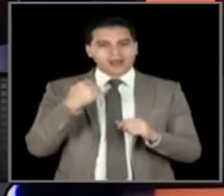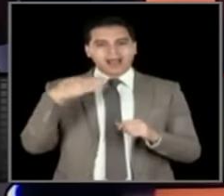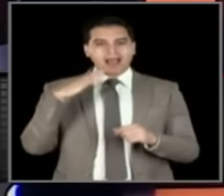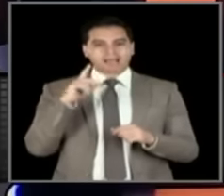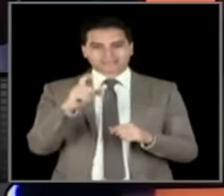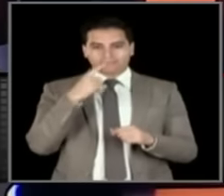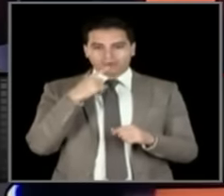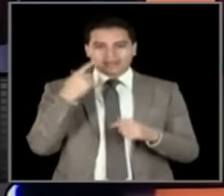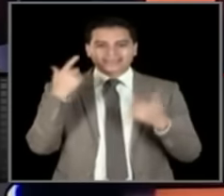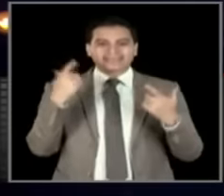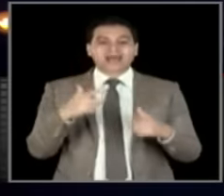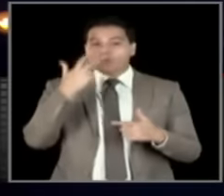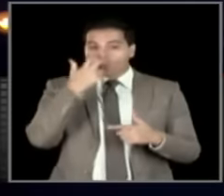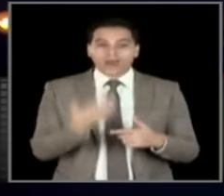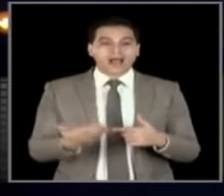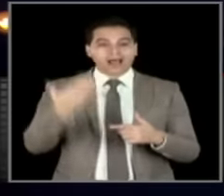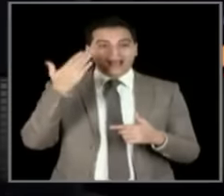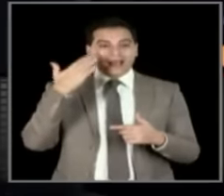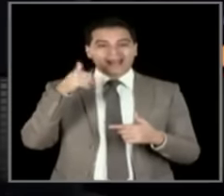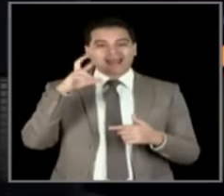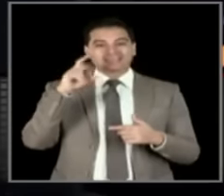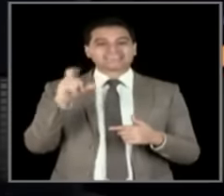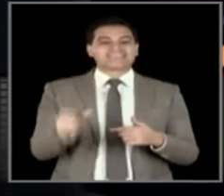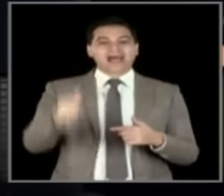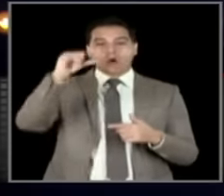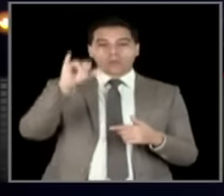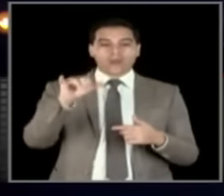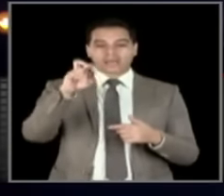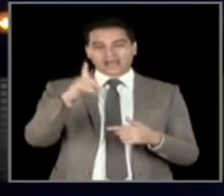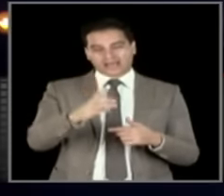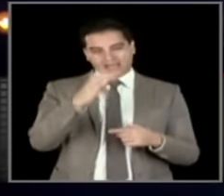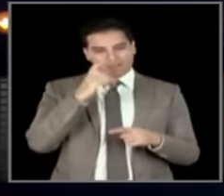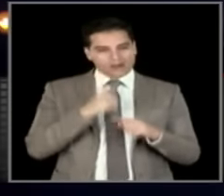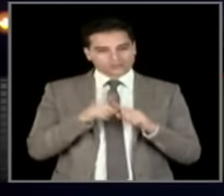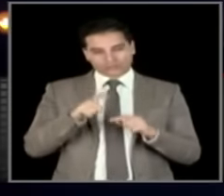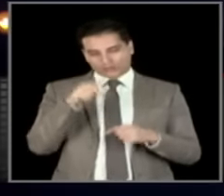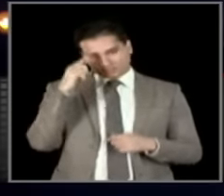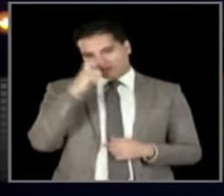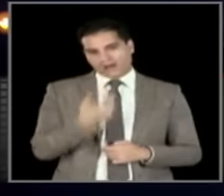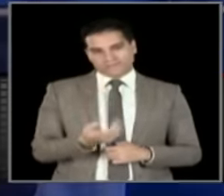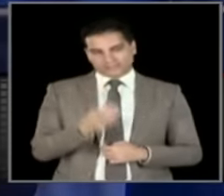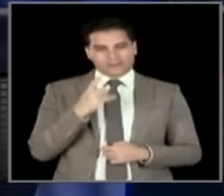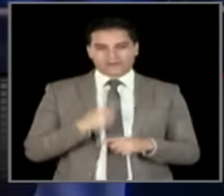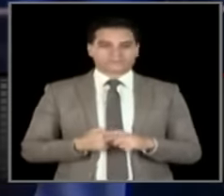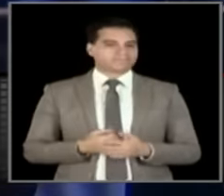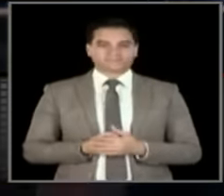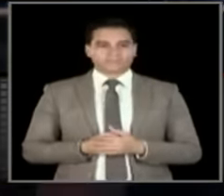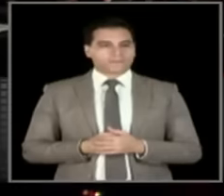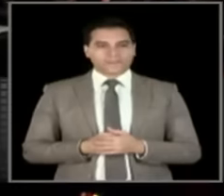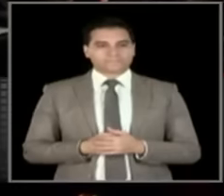إجابتك؟ الدولة الغزنوية. فكرت، ما أقدرش ألومك، ولكن هو سؤال صعب. إجابة خاطئة.